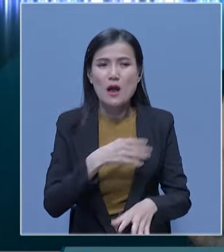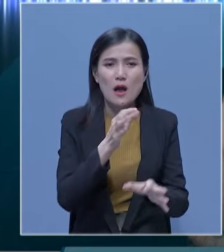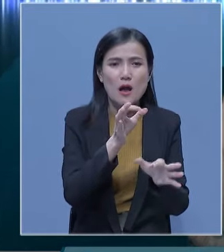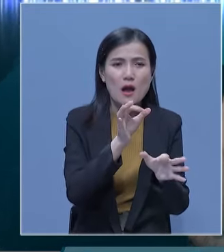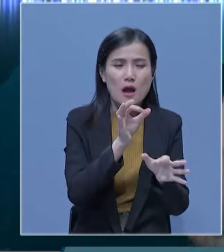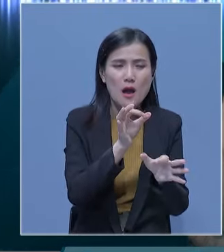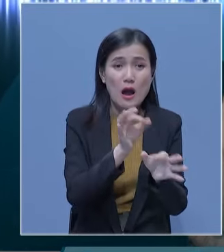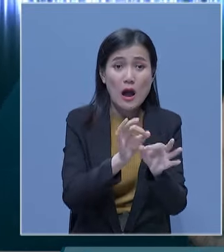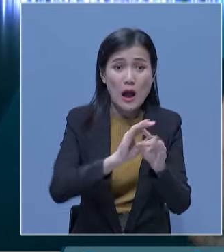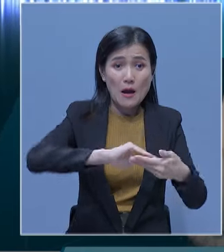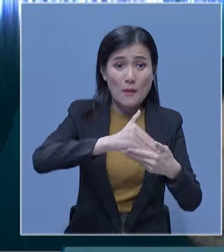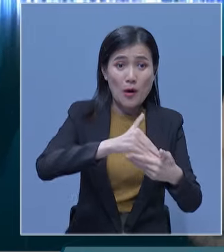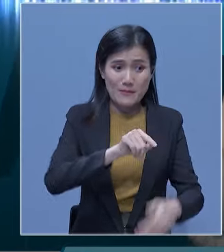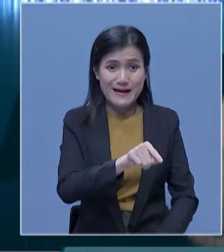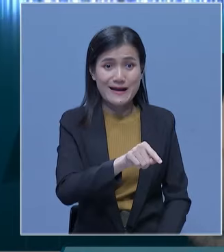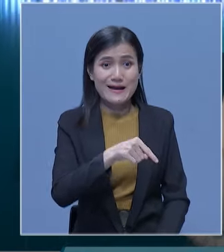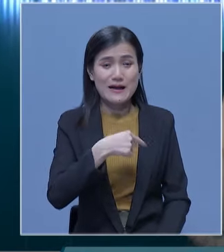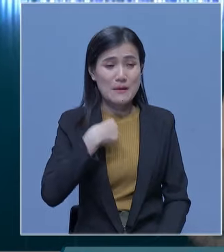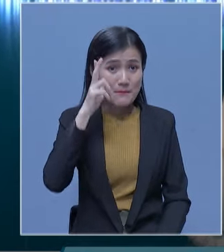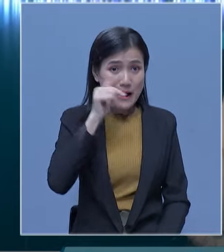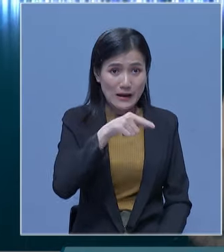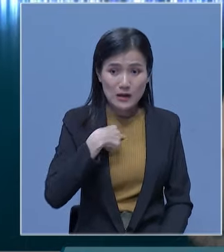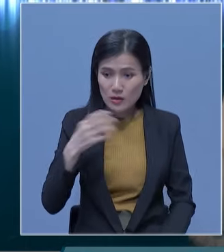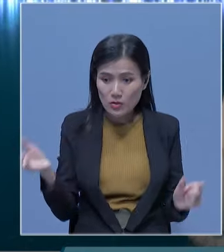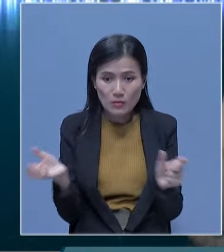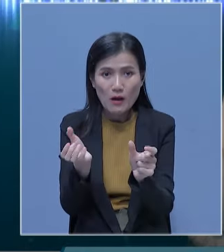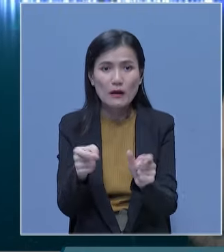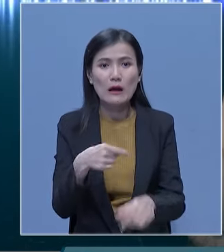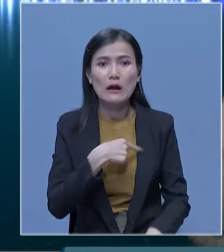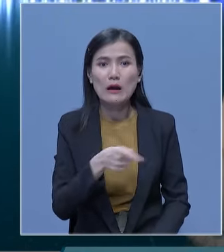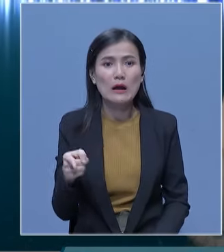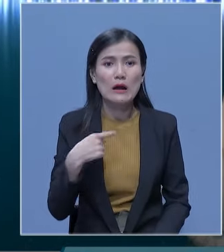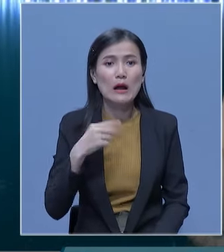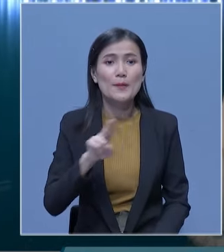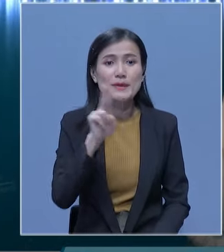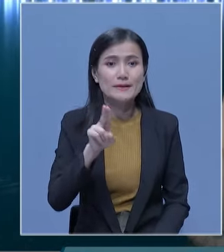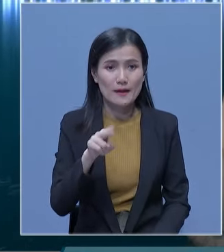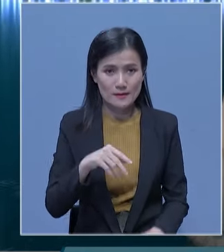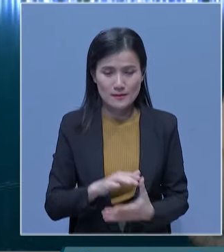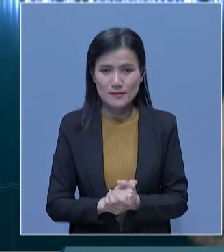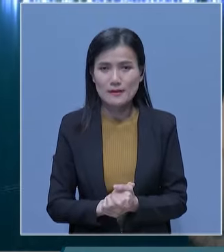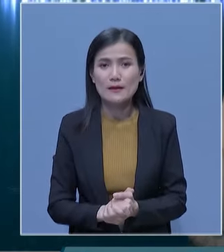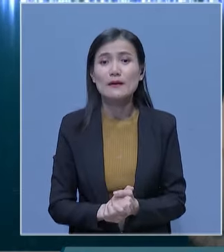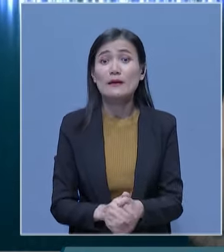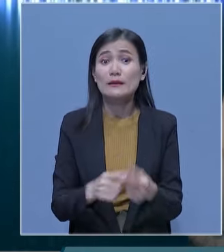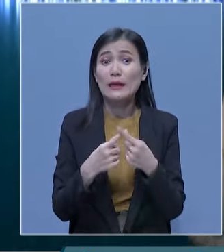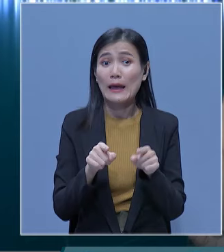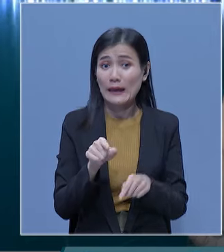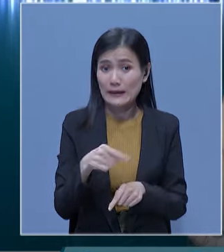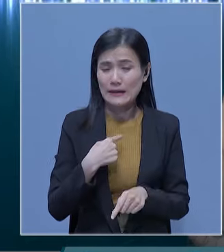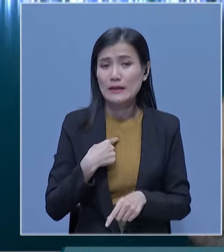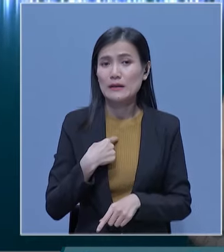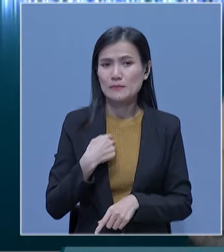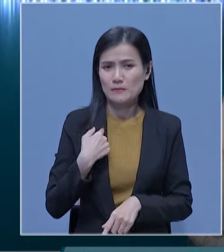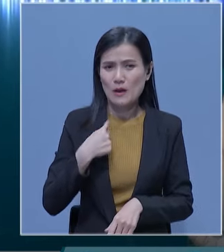ำการตรวจสอบเพื่อความถูกต้องและทำความสะอาดแค่นั้นเองแต่ว่ากระบวนการนี้โอเปอเรเตอร์ใช้เวลาตรวจ120วัน